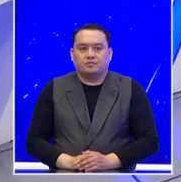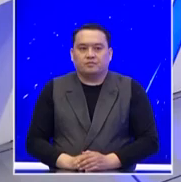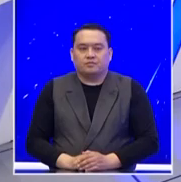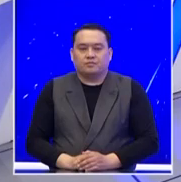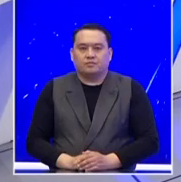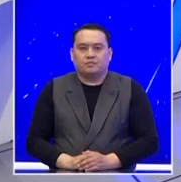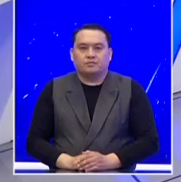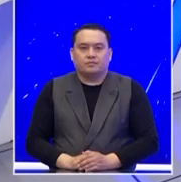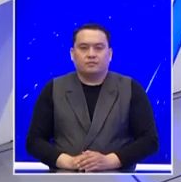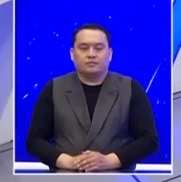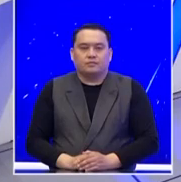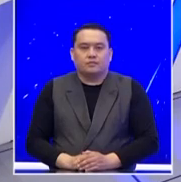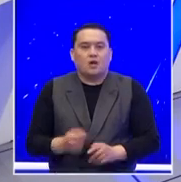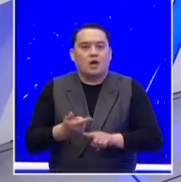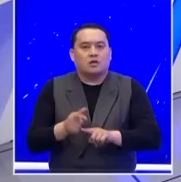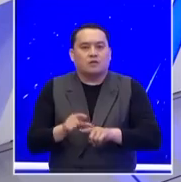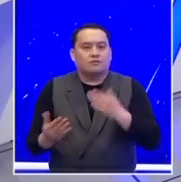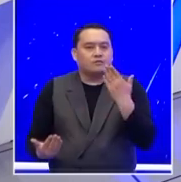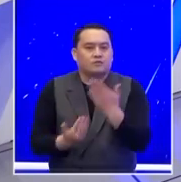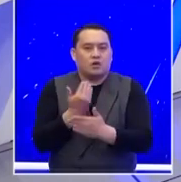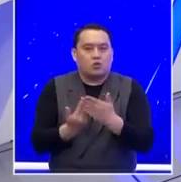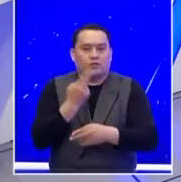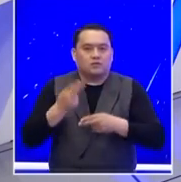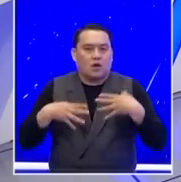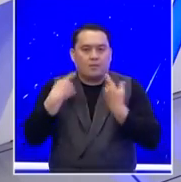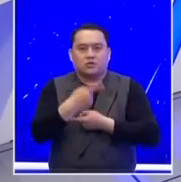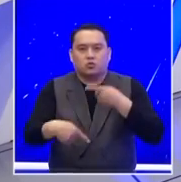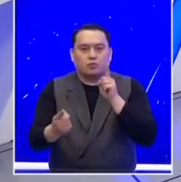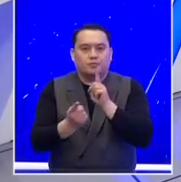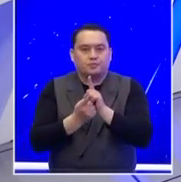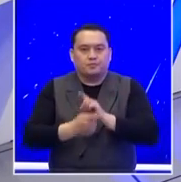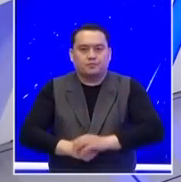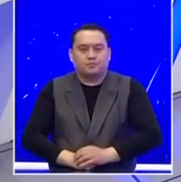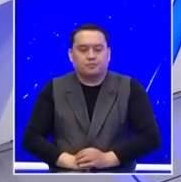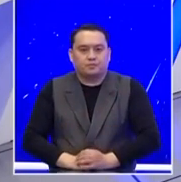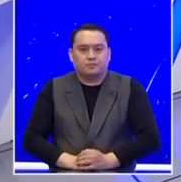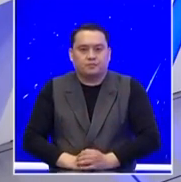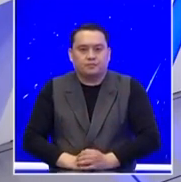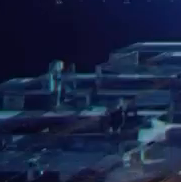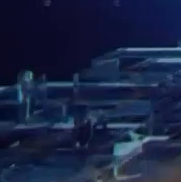Это была вся информация к этому часу. Спасибо за внимание. До свидания.